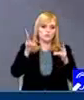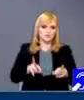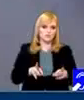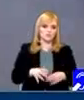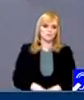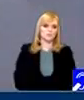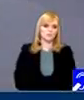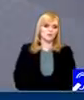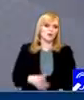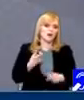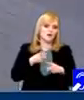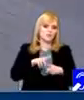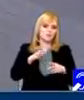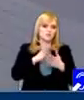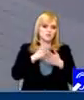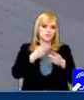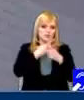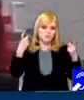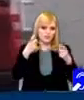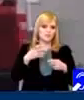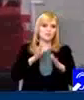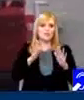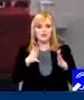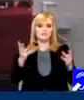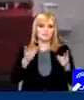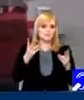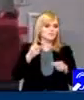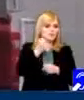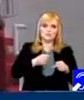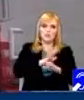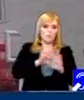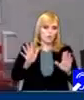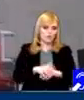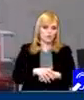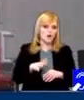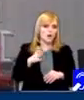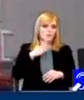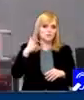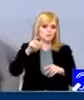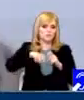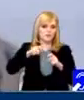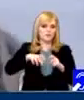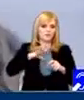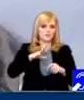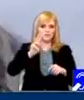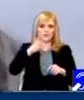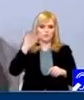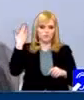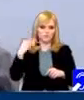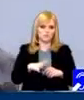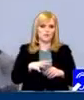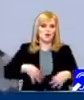пострадавшим населением. Sistemele de avertizare și evacuare în caz de incendiu nu au funcționat, iar ultima verificare a fost făcută în urmă cu 2